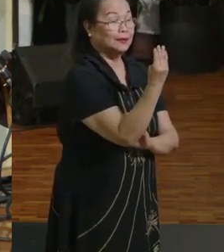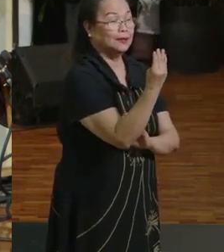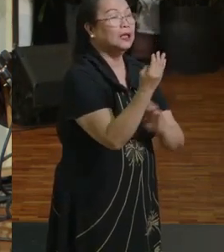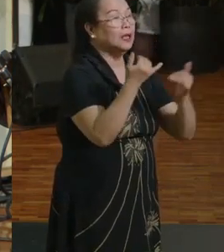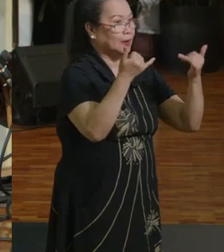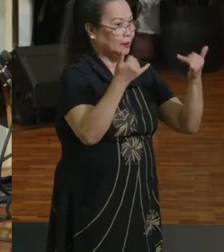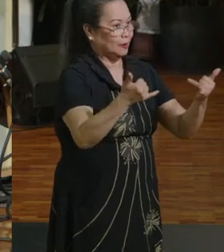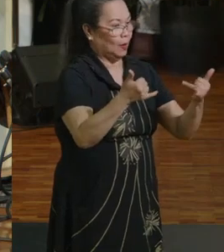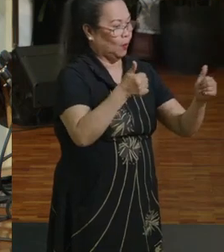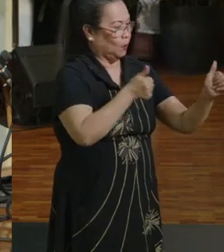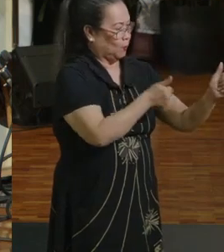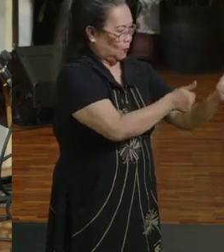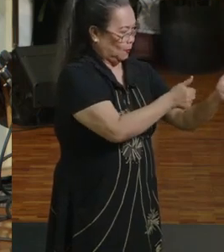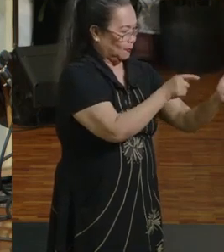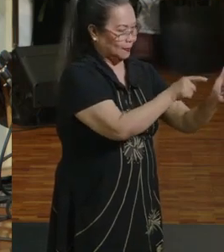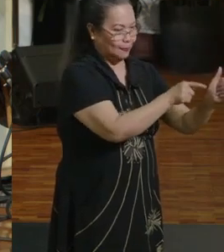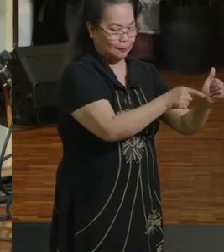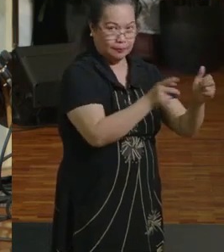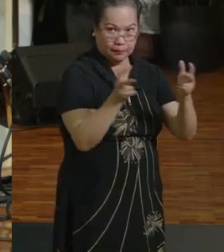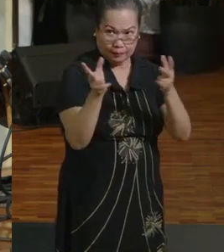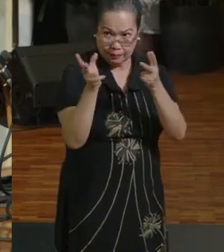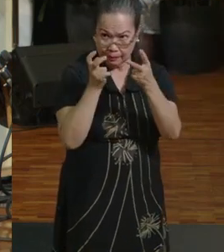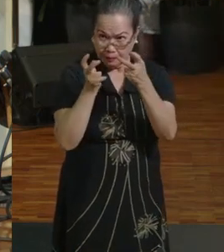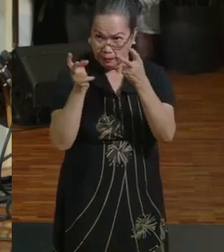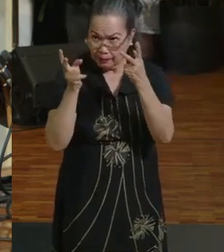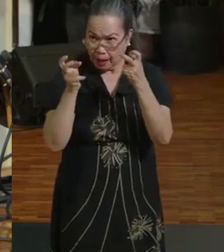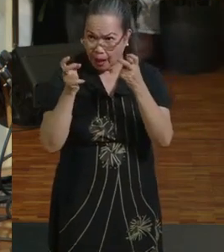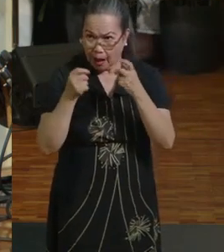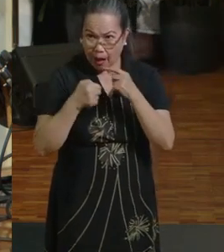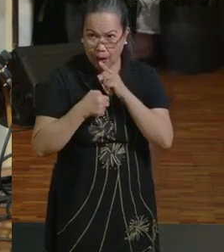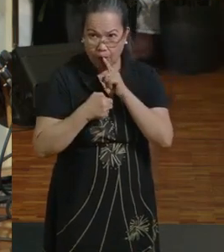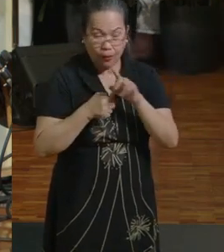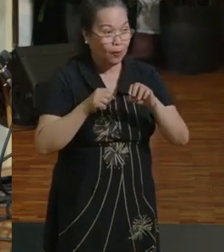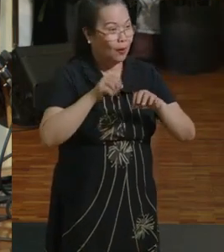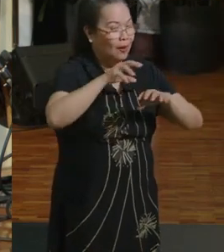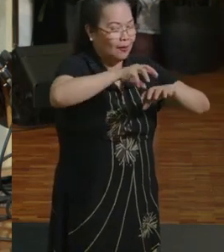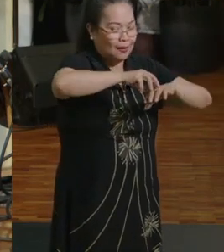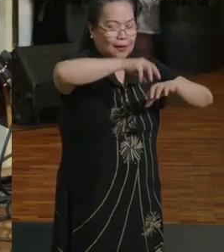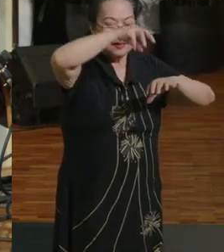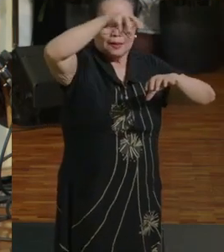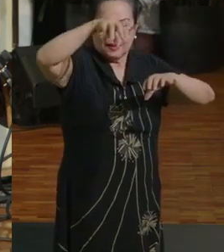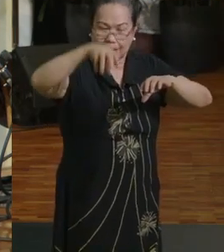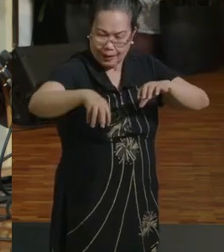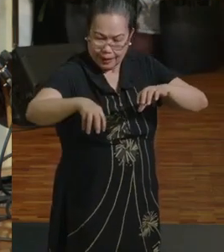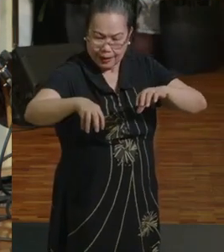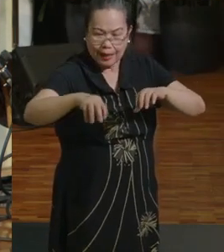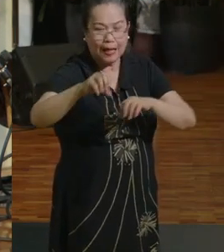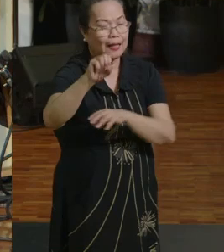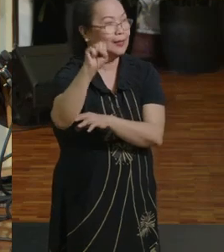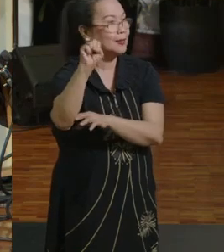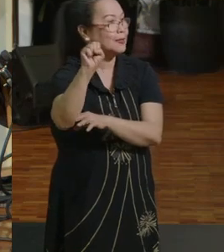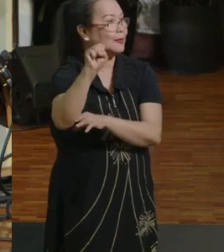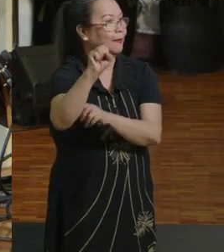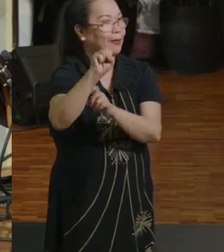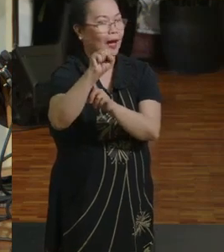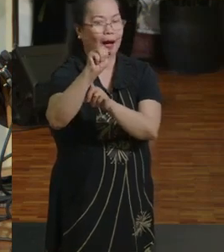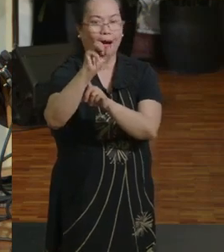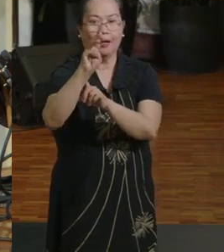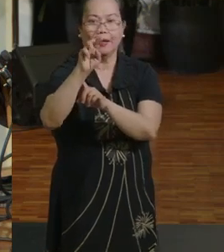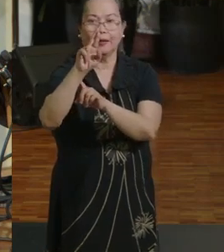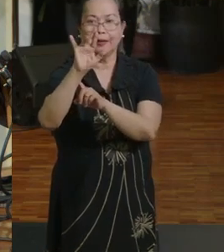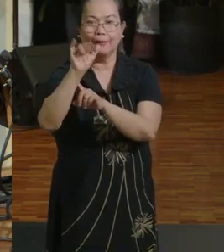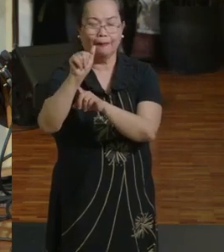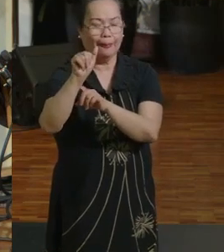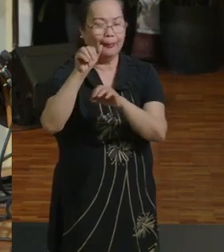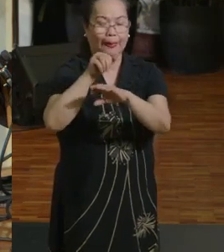"Now when the apostles at Jerusalem heard that Samaria had received the word of God, they sent to them Peter